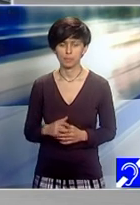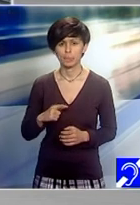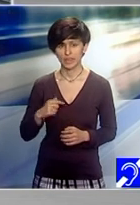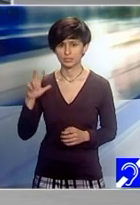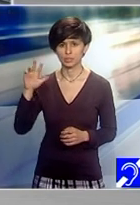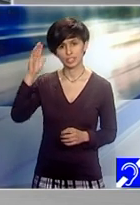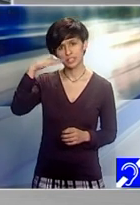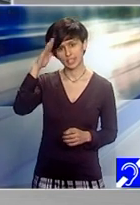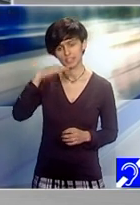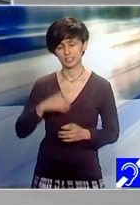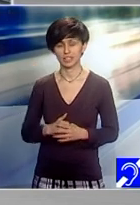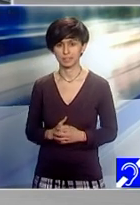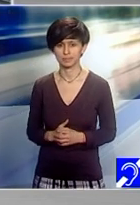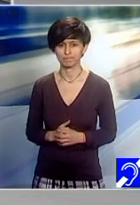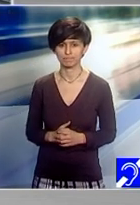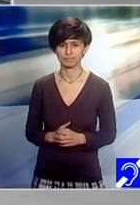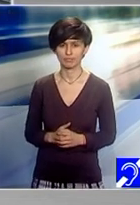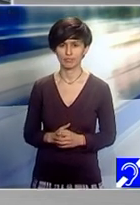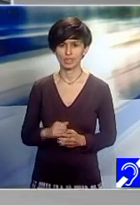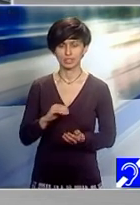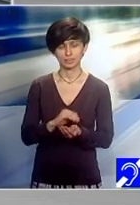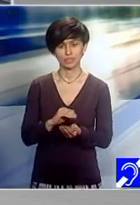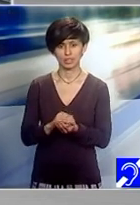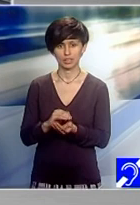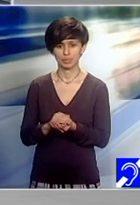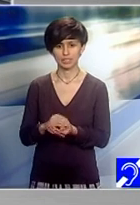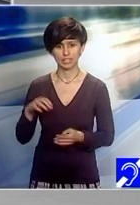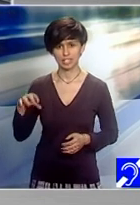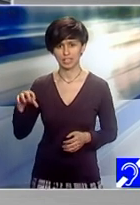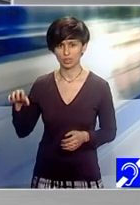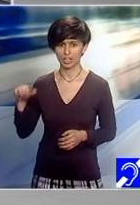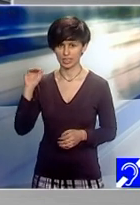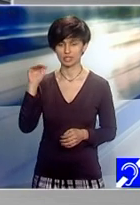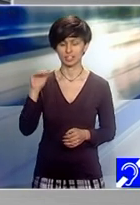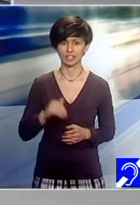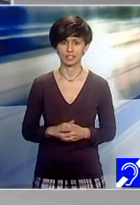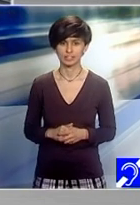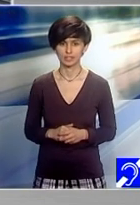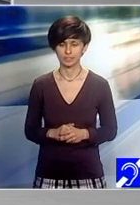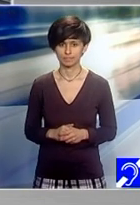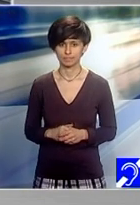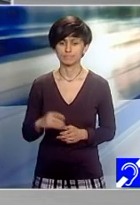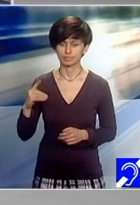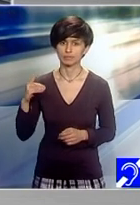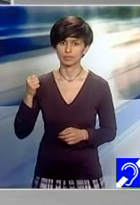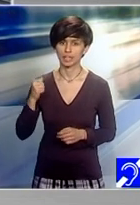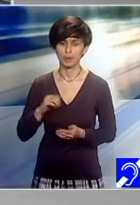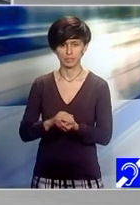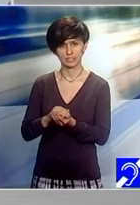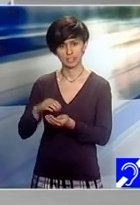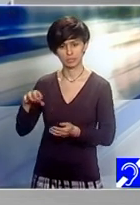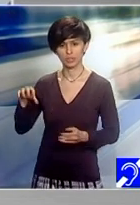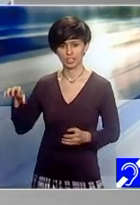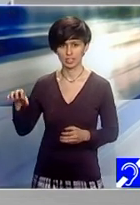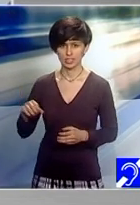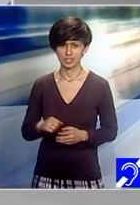3 zile, da. Păstrați locațiile, vremea se schimbă. Păstrăm locațiile, în caz că plouă ne înghesuim. Știți cum, oamenii buni în cap și